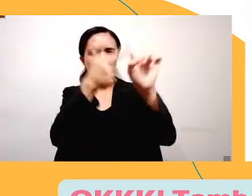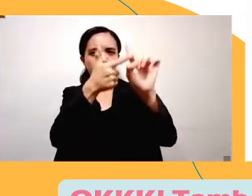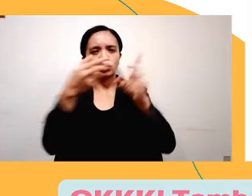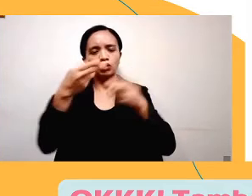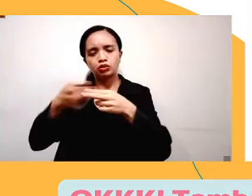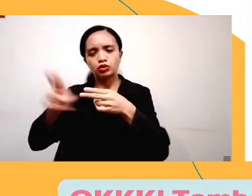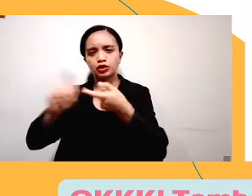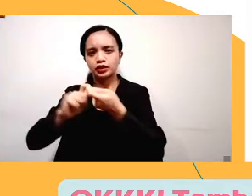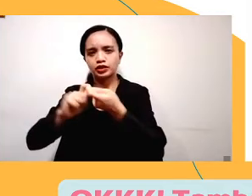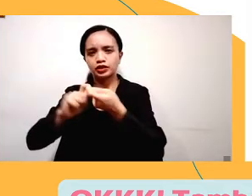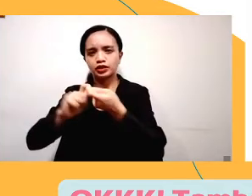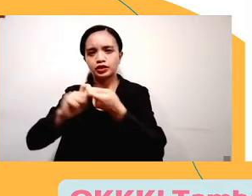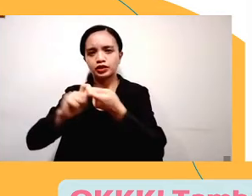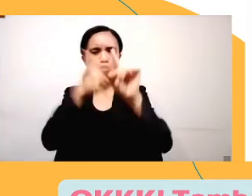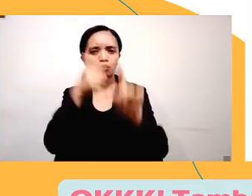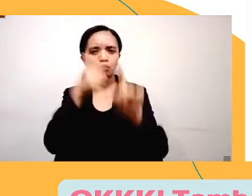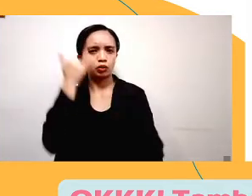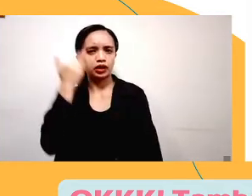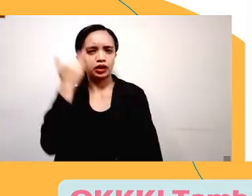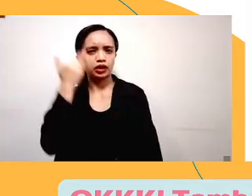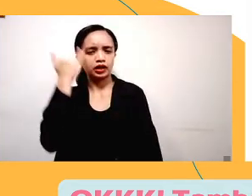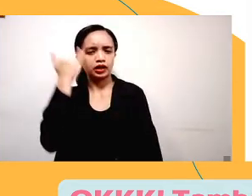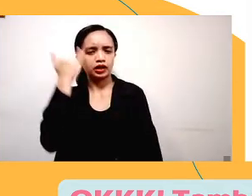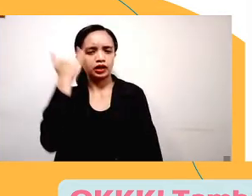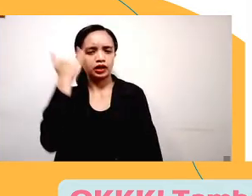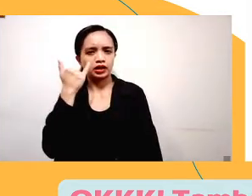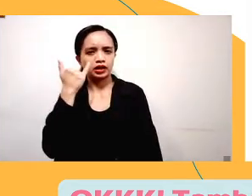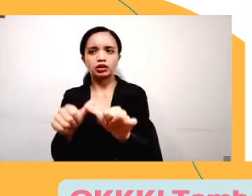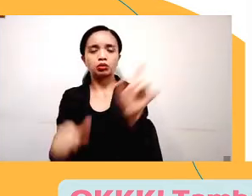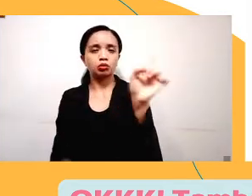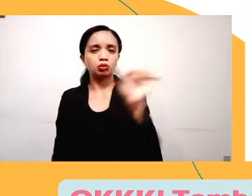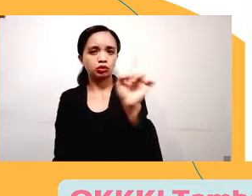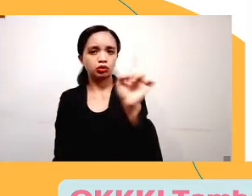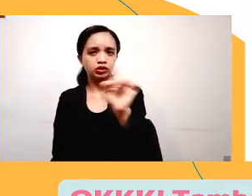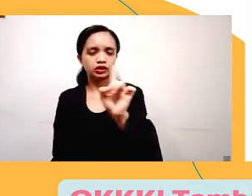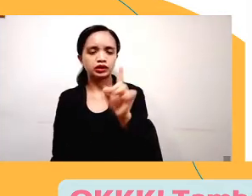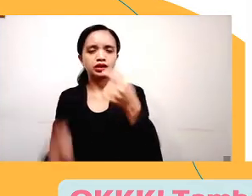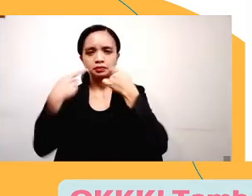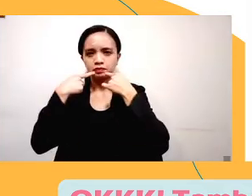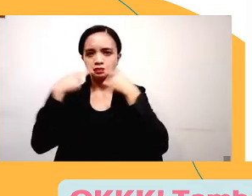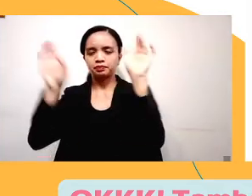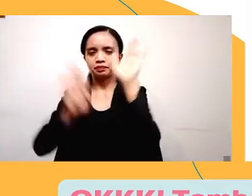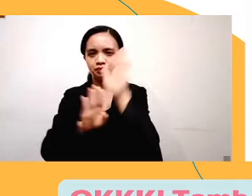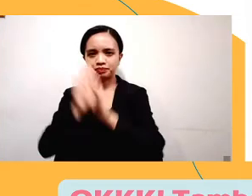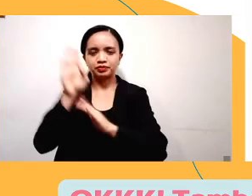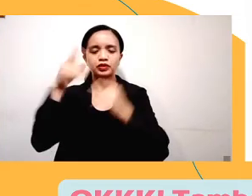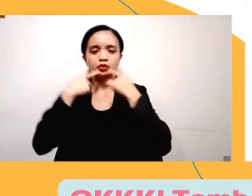goals sa ating continued na pag-unlad, sa ating continued na